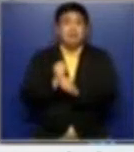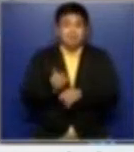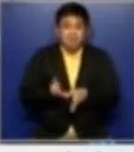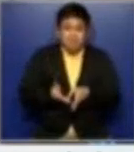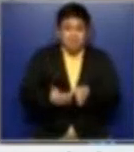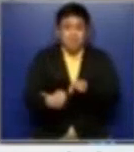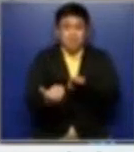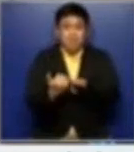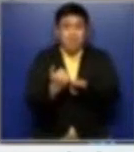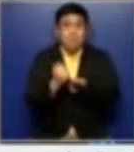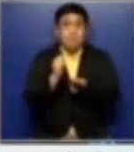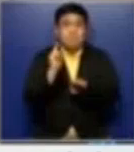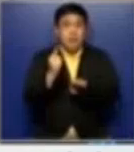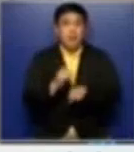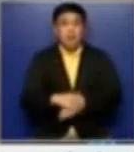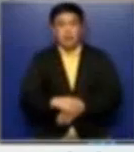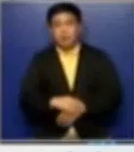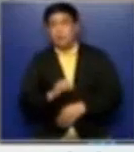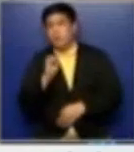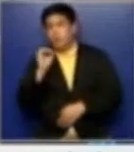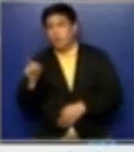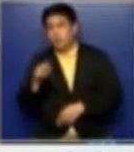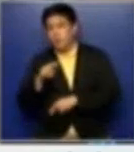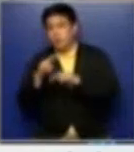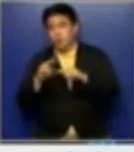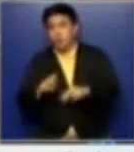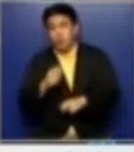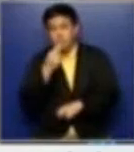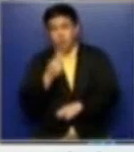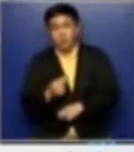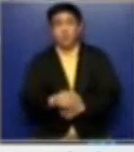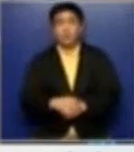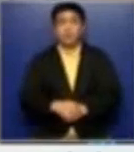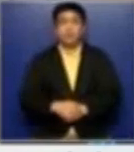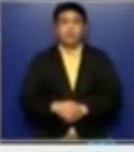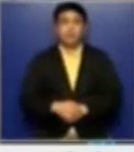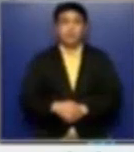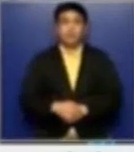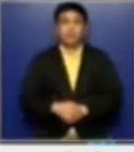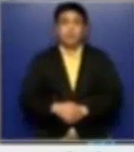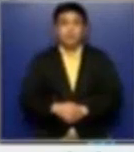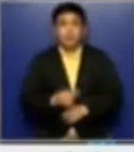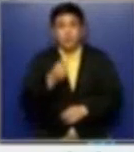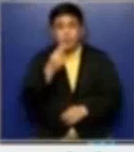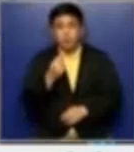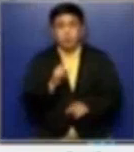ก็ให้เจ้าหน้าที่ฝ่ายตรวจสอบของจังหวัดธรรมาภิบาลจังหวัดลงไปตรวจสอบลองดู